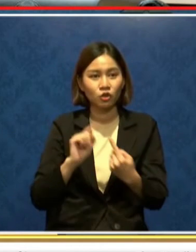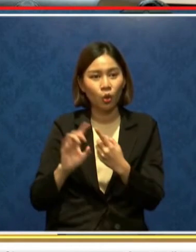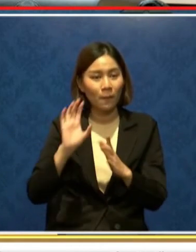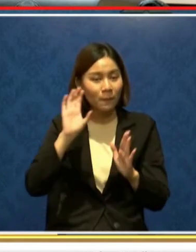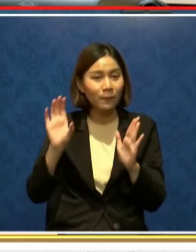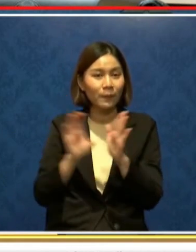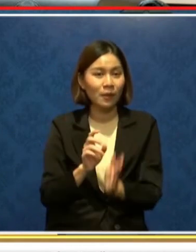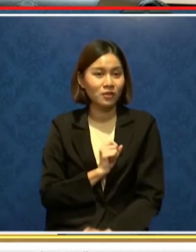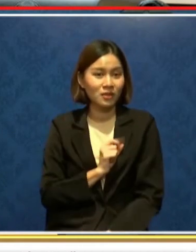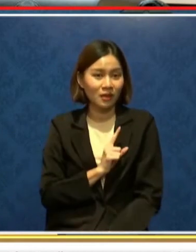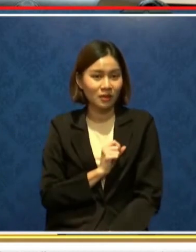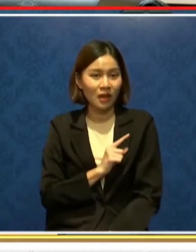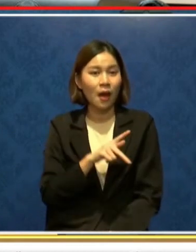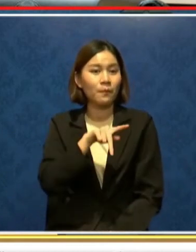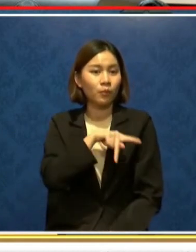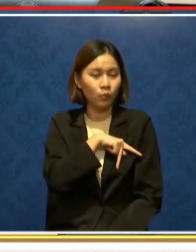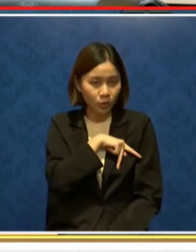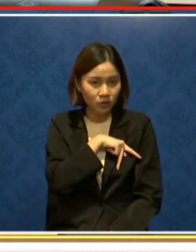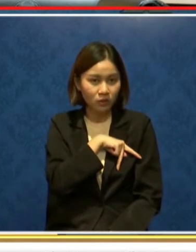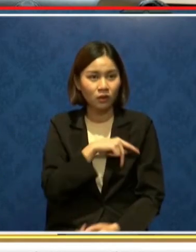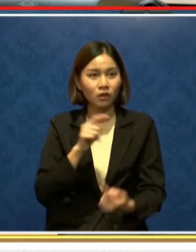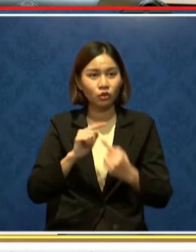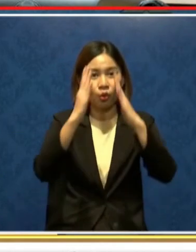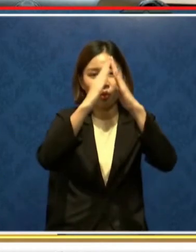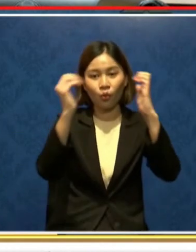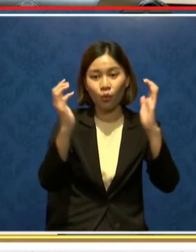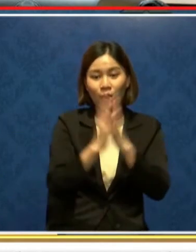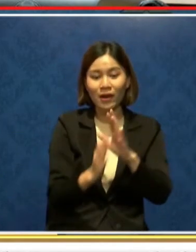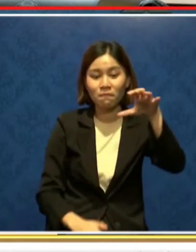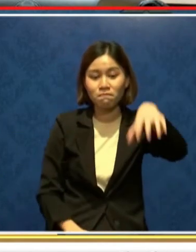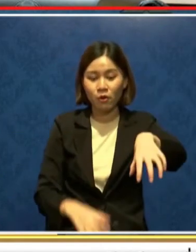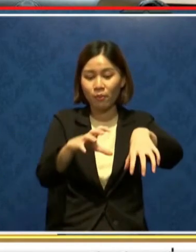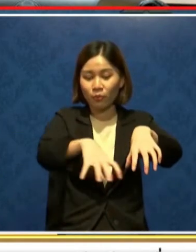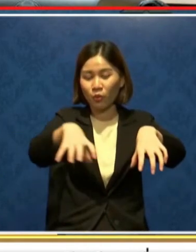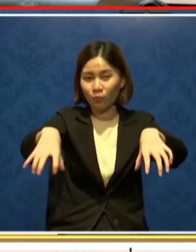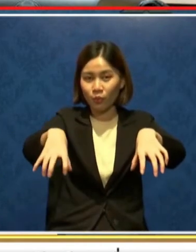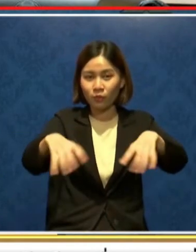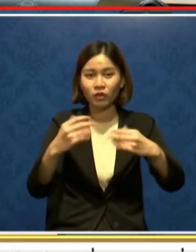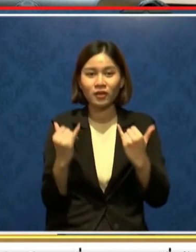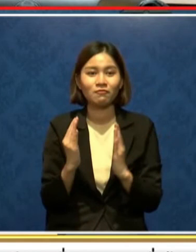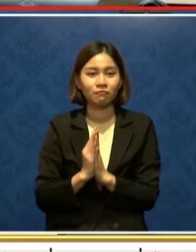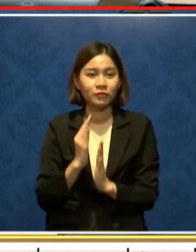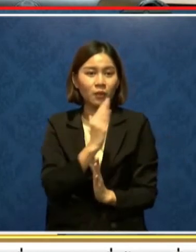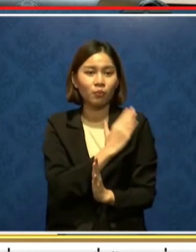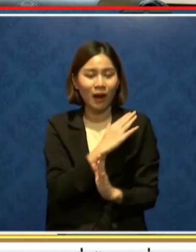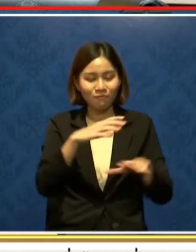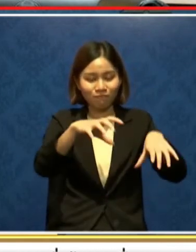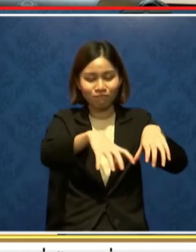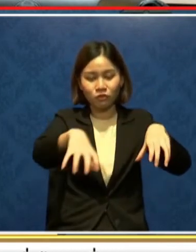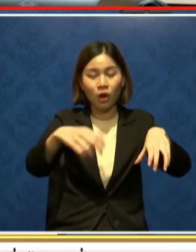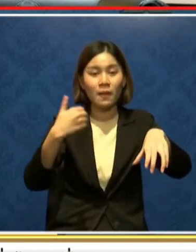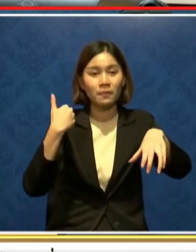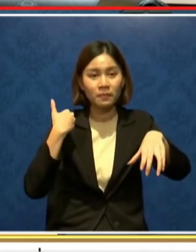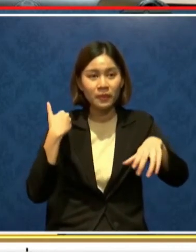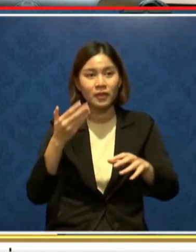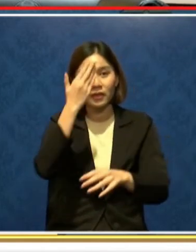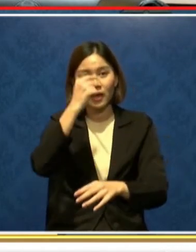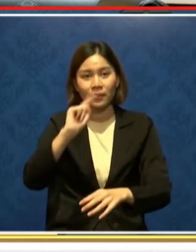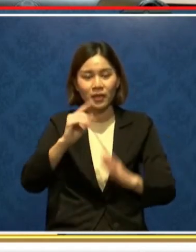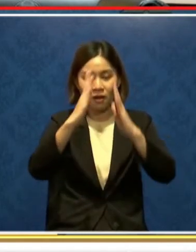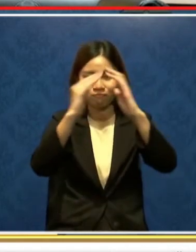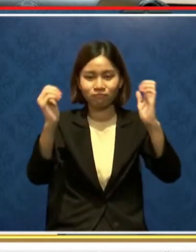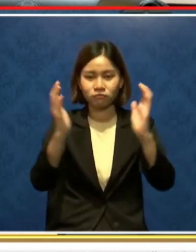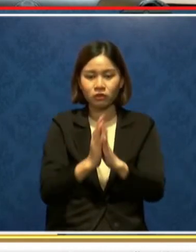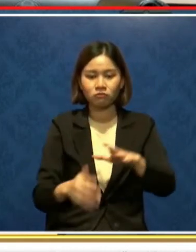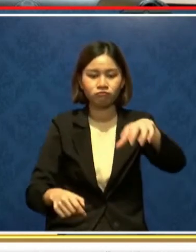โดยเฉพาะศาสนาพุทธนะครับในเรื่องของวัดวาอารามยังเป็นสำนักสงฆ์อยู่เลยนะครับด้วยเหตุผลว่าวัดตั้งอยู่ใน